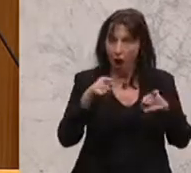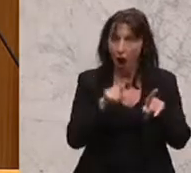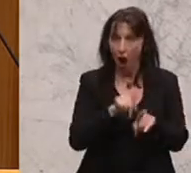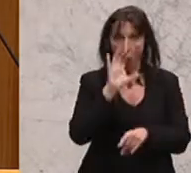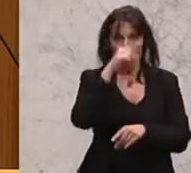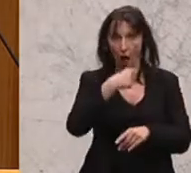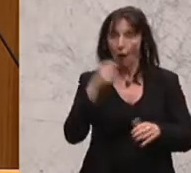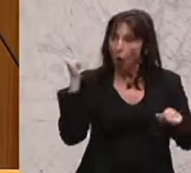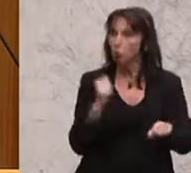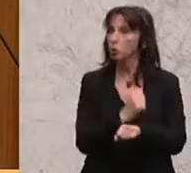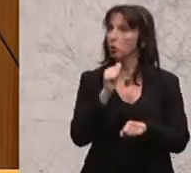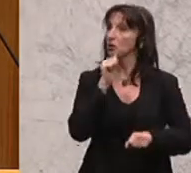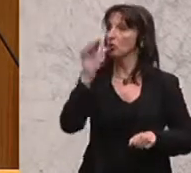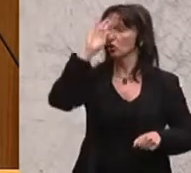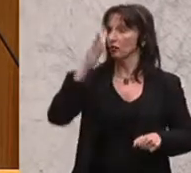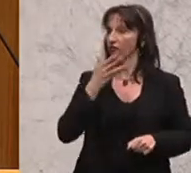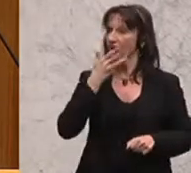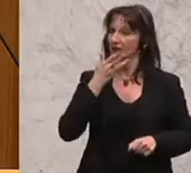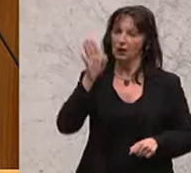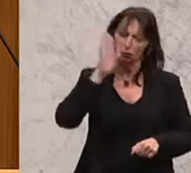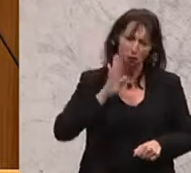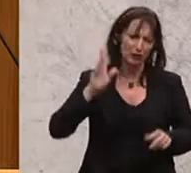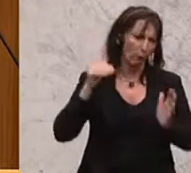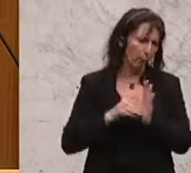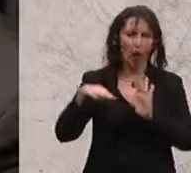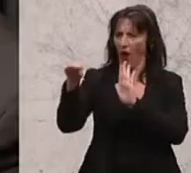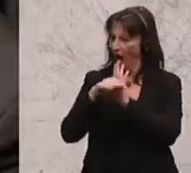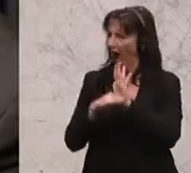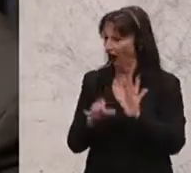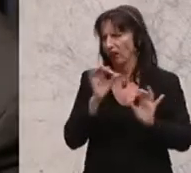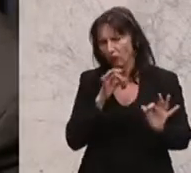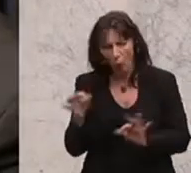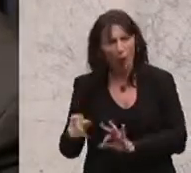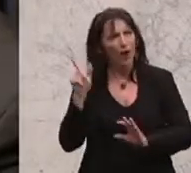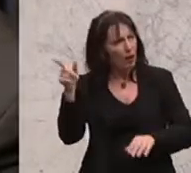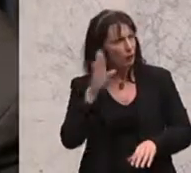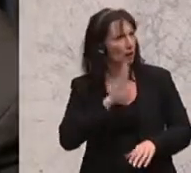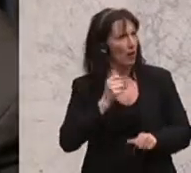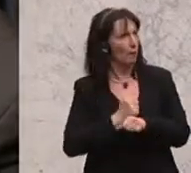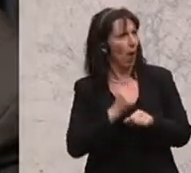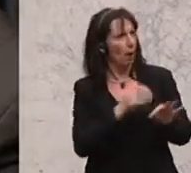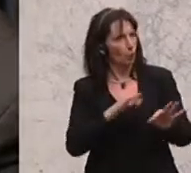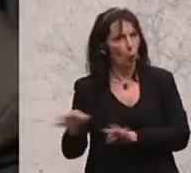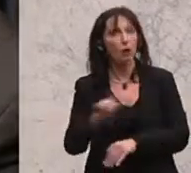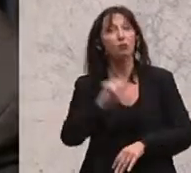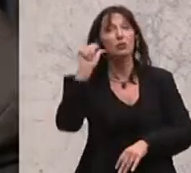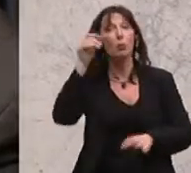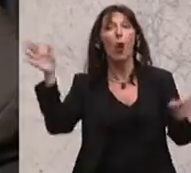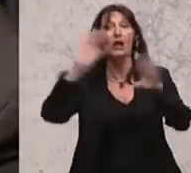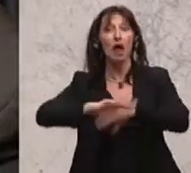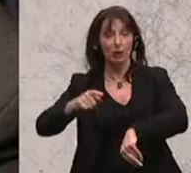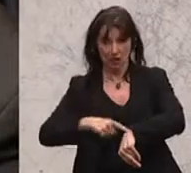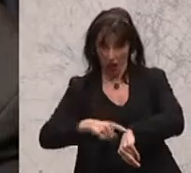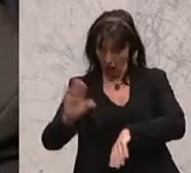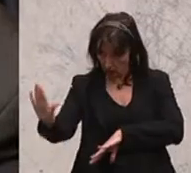betreffen, die nicht geschwärzt sind. Also machen Sie sich einmal eine gescheite Regel, machen Sie das Vernünftige und Richtige. Sie haben Zeit bis morgen Abend,